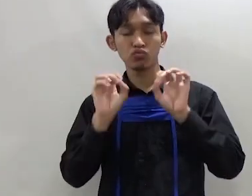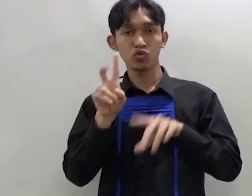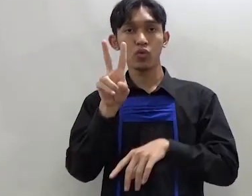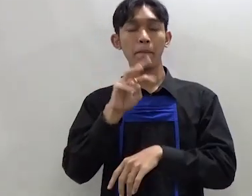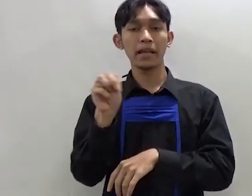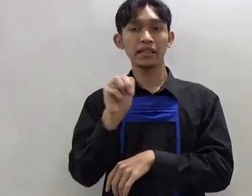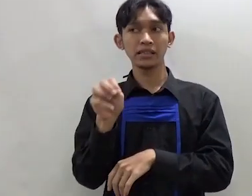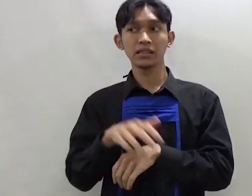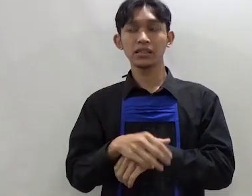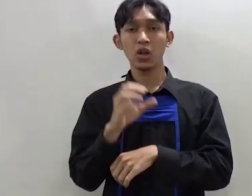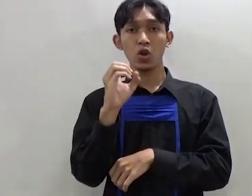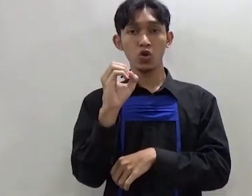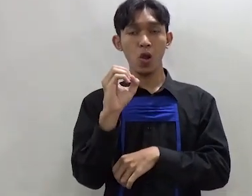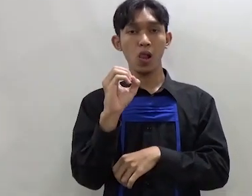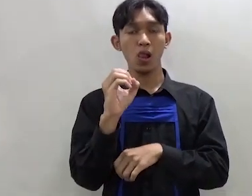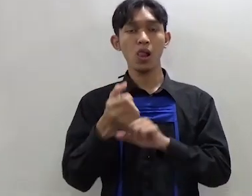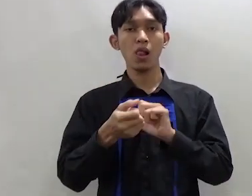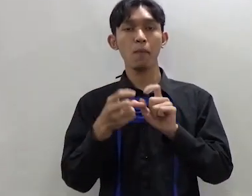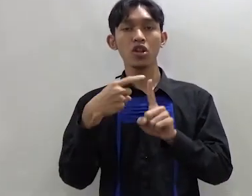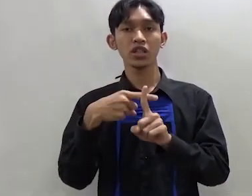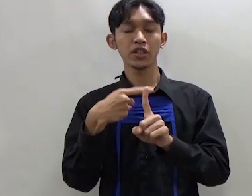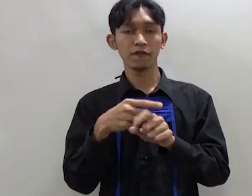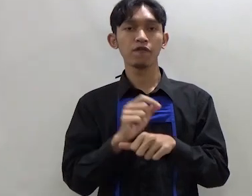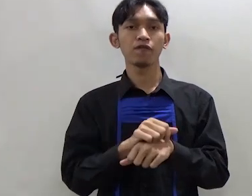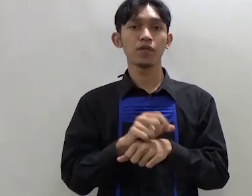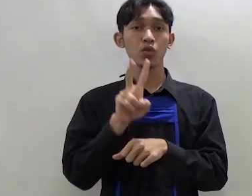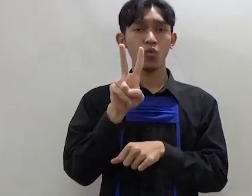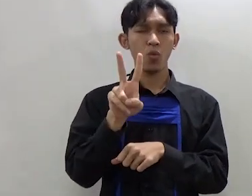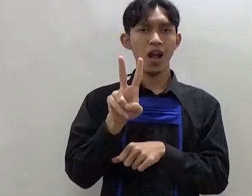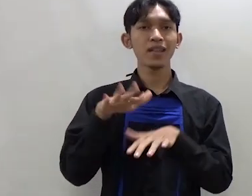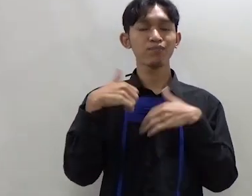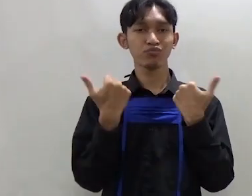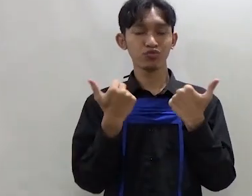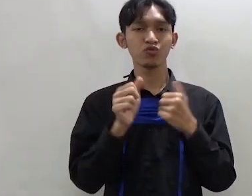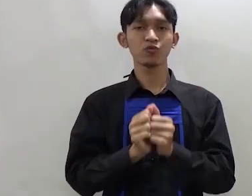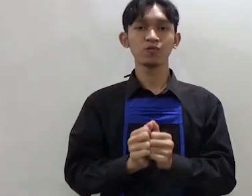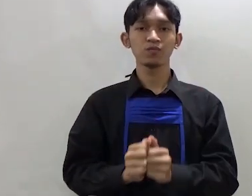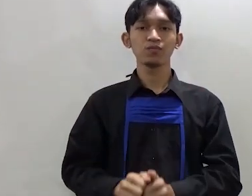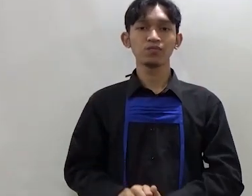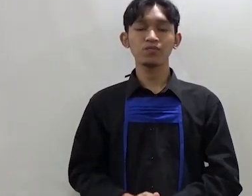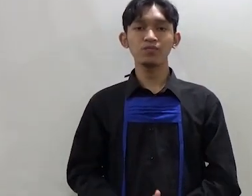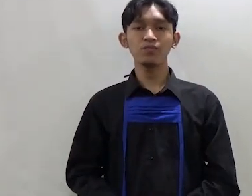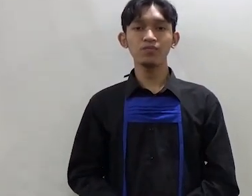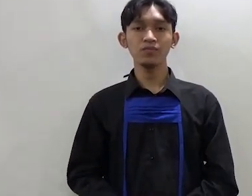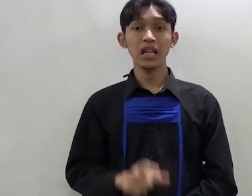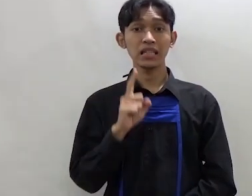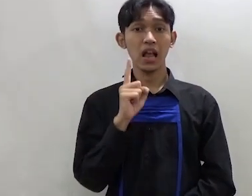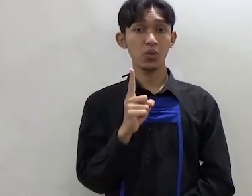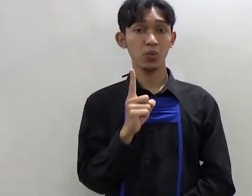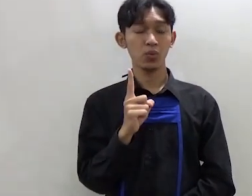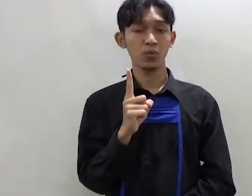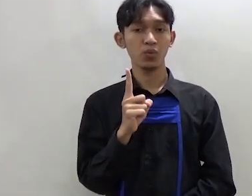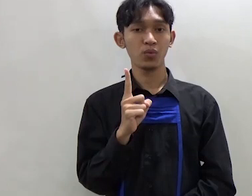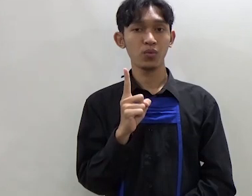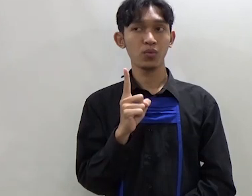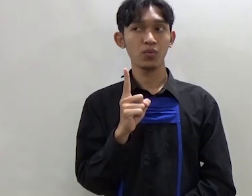terkonfirmasi. Uji swab OTG hasil rapid test reaktif dilakukan di Kabupaten Bantul, Sleman, dan